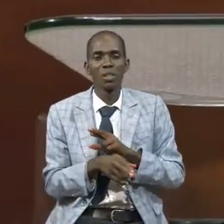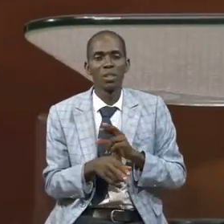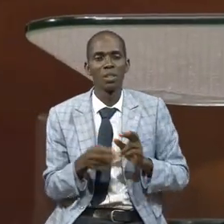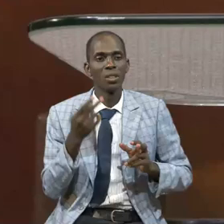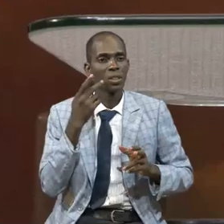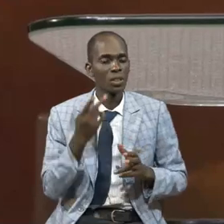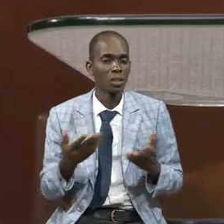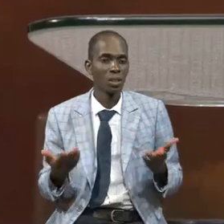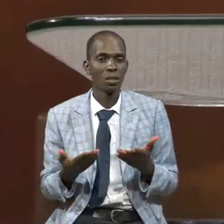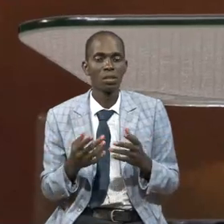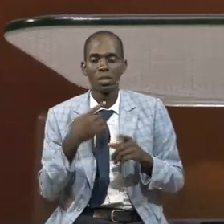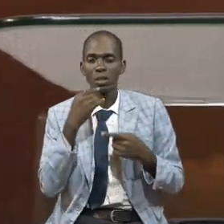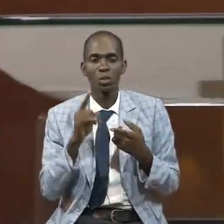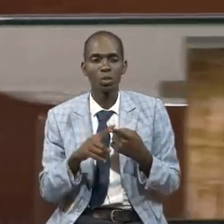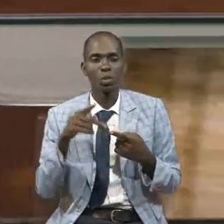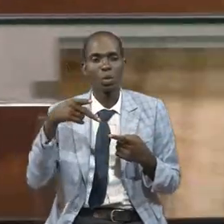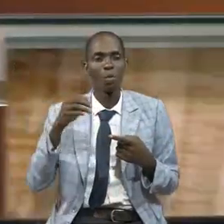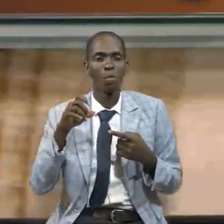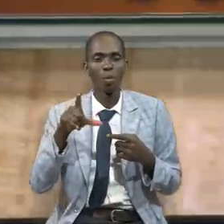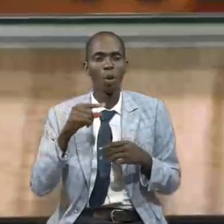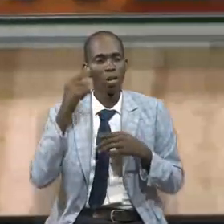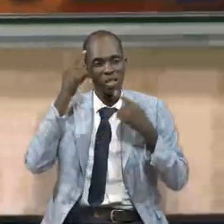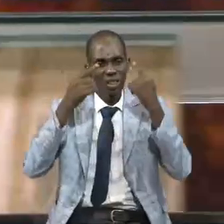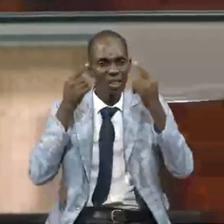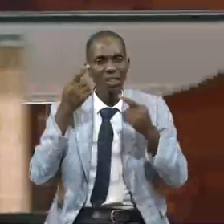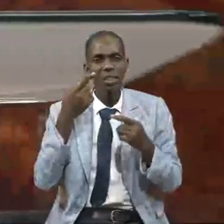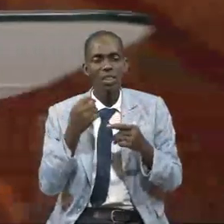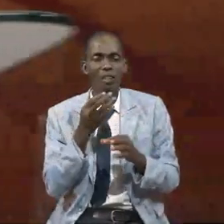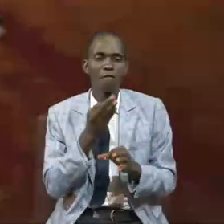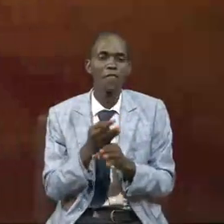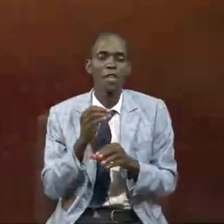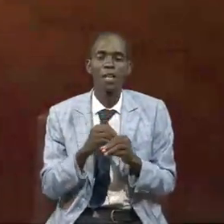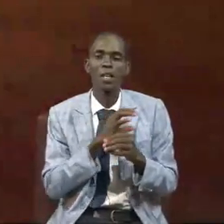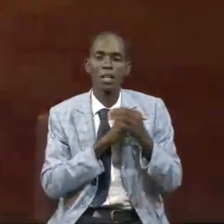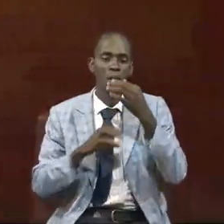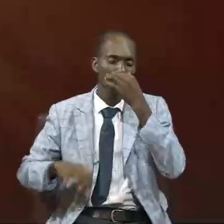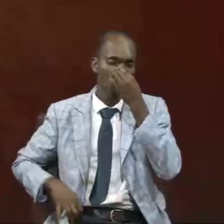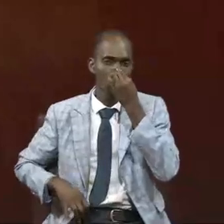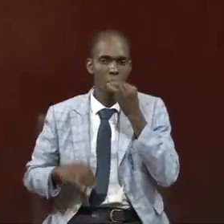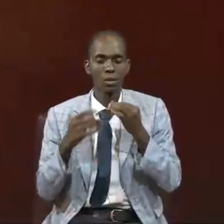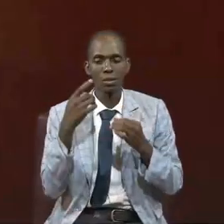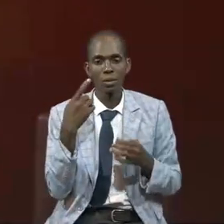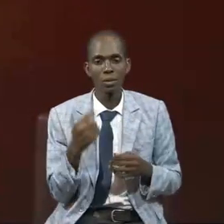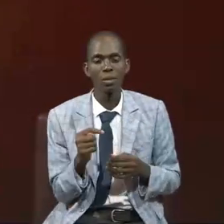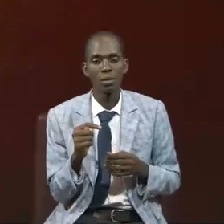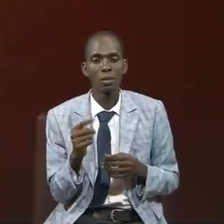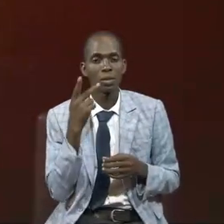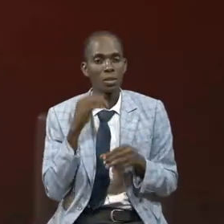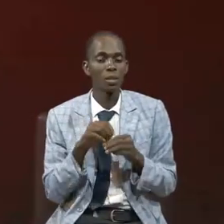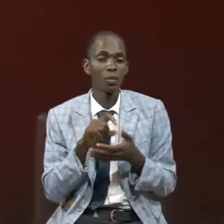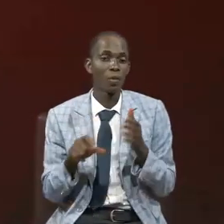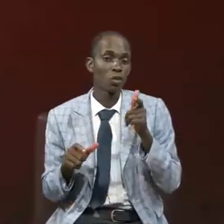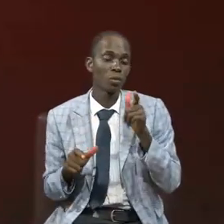vous croyez en lui après être sauvé. Alors Paul dit au sujet de la foi, voici le ministère de la parole, verset